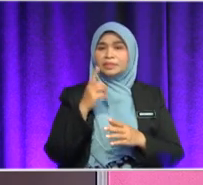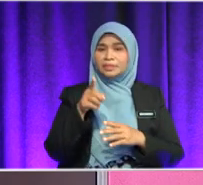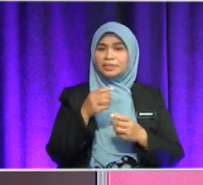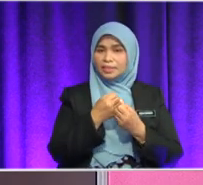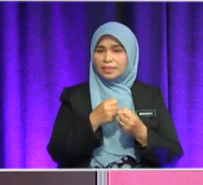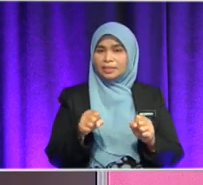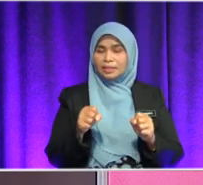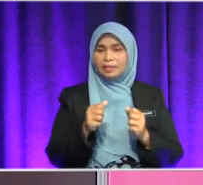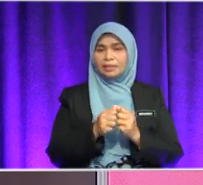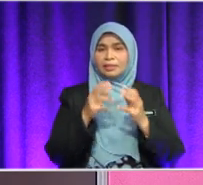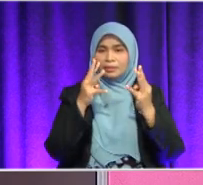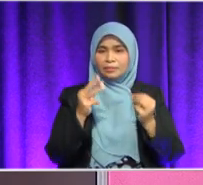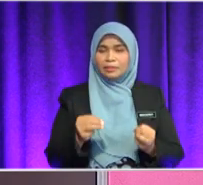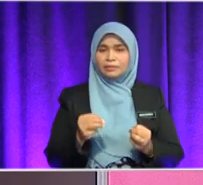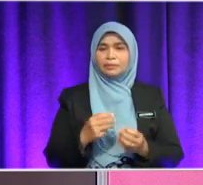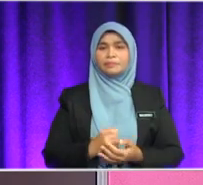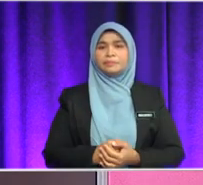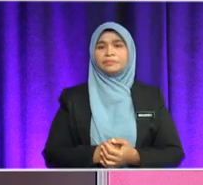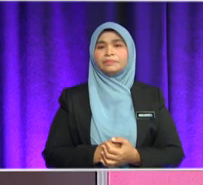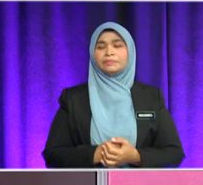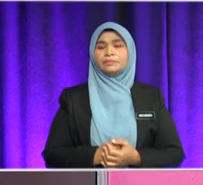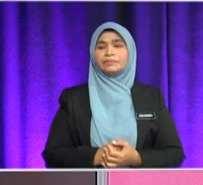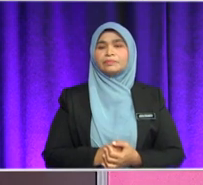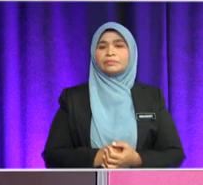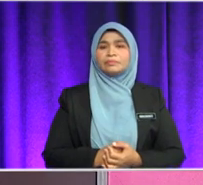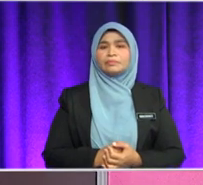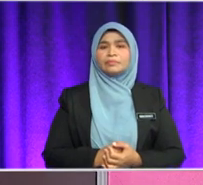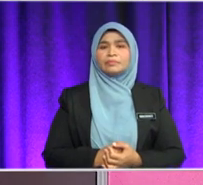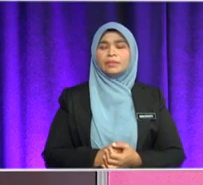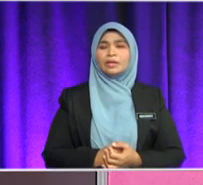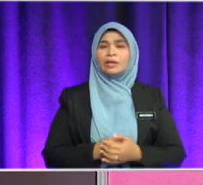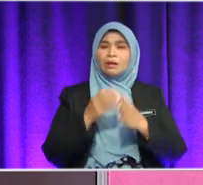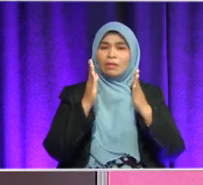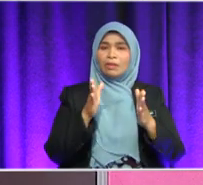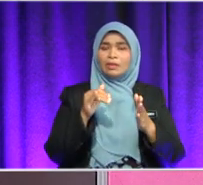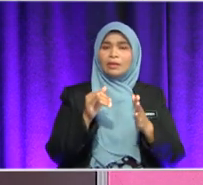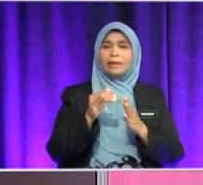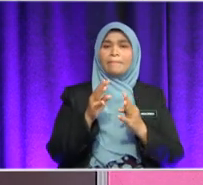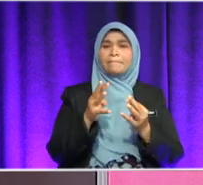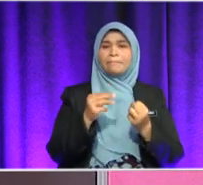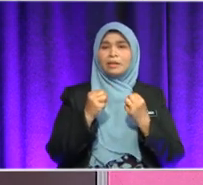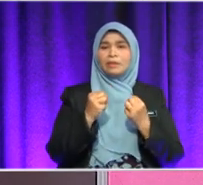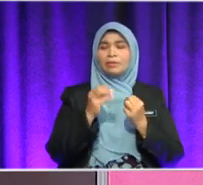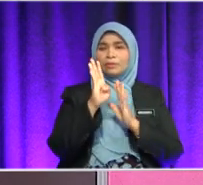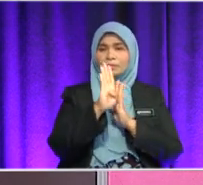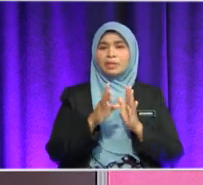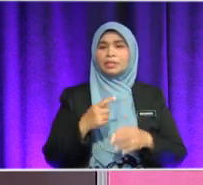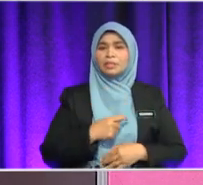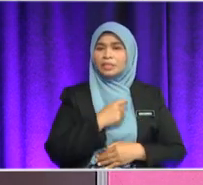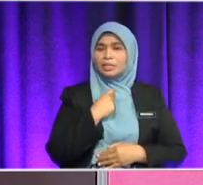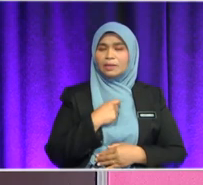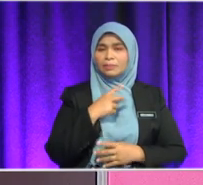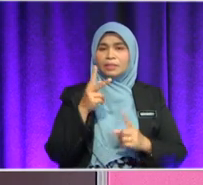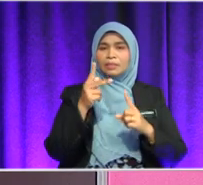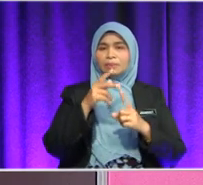buta itu antara syarat-syarat orang-orang yang na ataupun yang ingin bertaubat